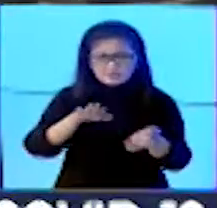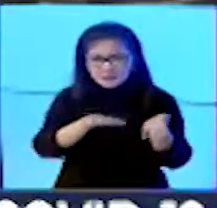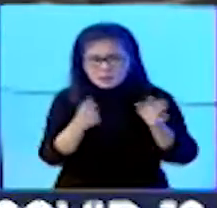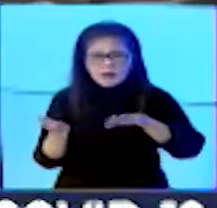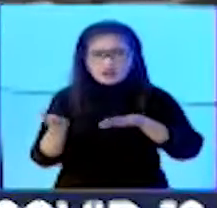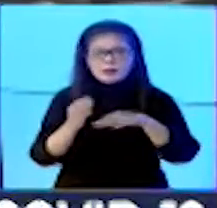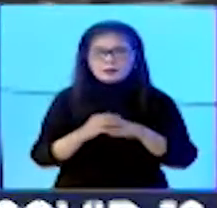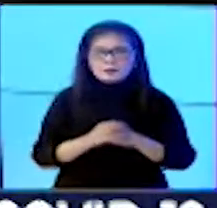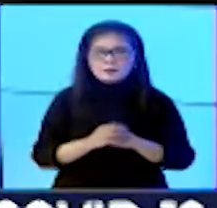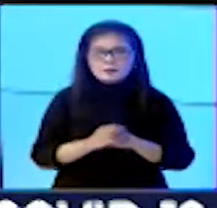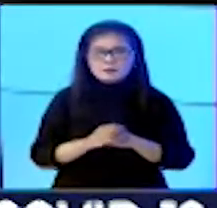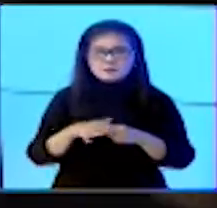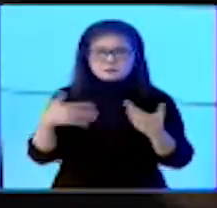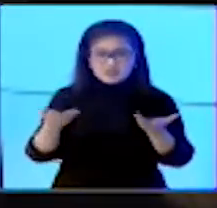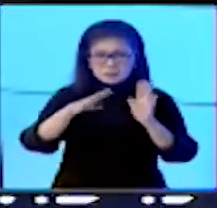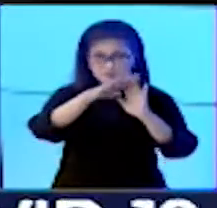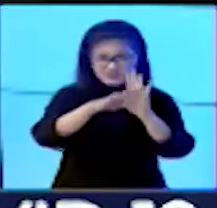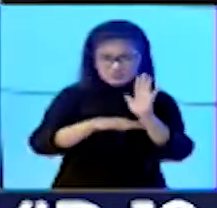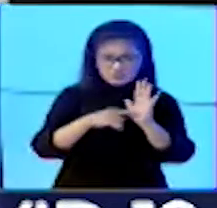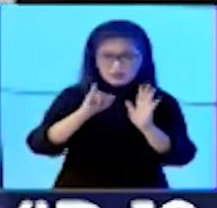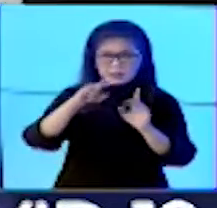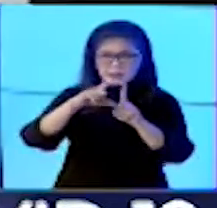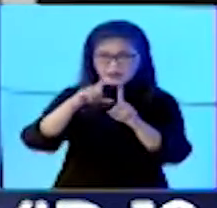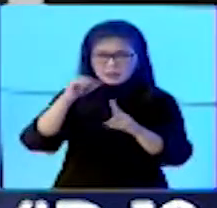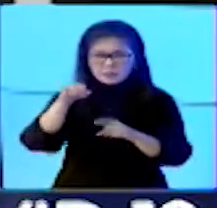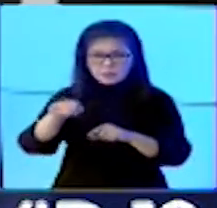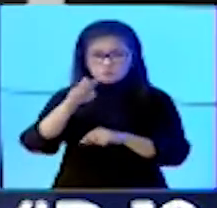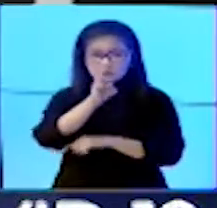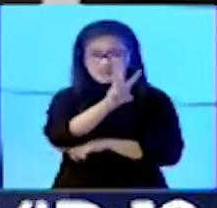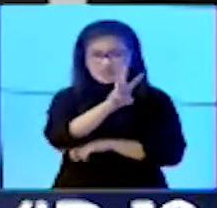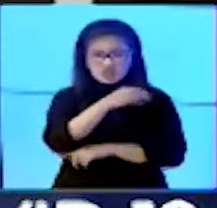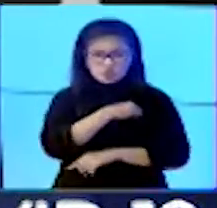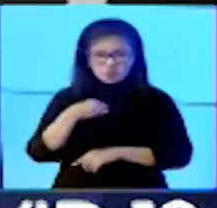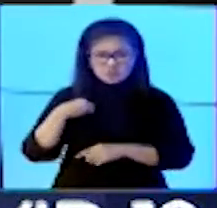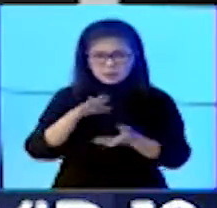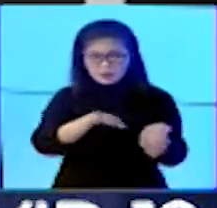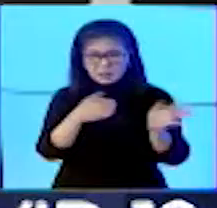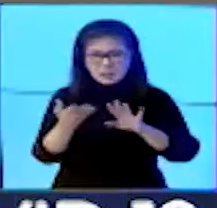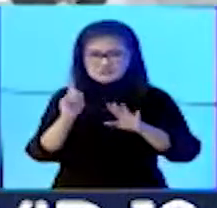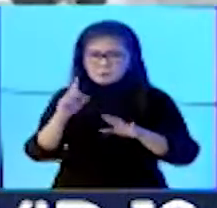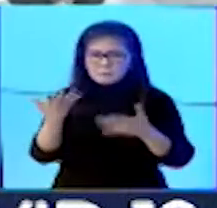Dokter Indonesia, telah ada 3 dokter di Surabaya yang meninggal selama masa pandemi COVID-19.